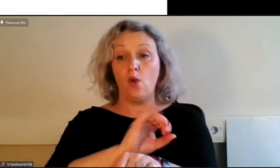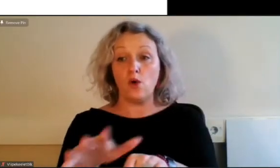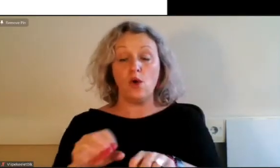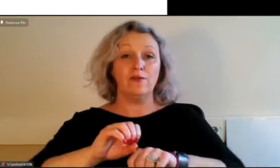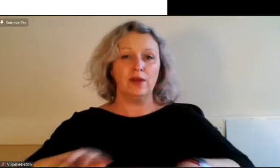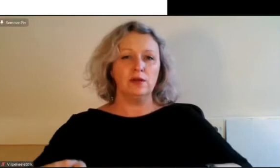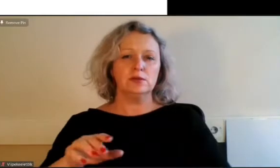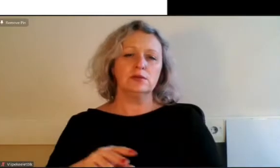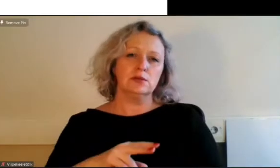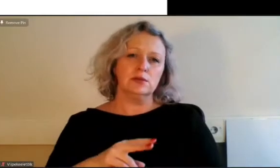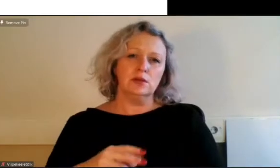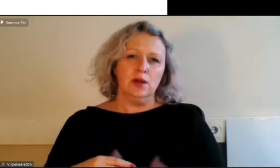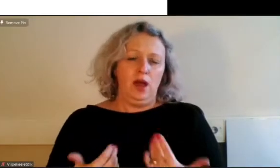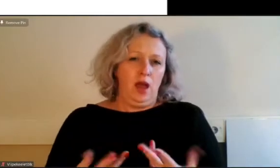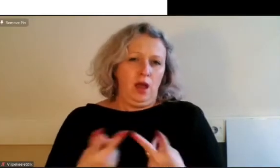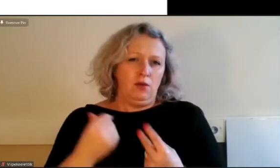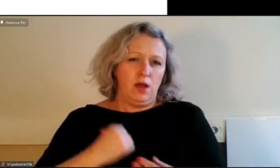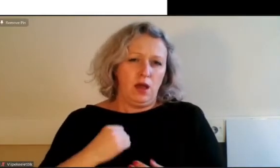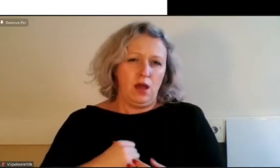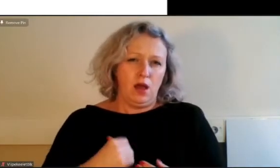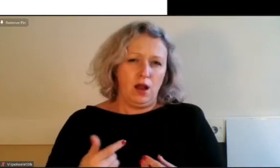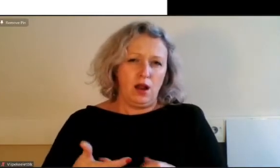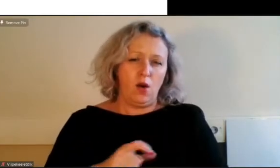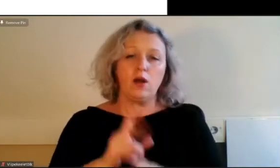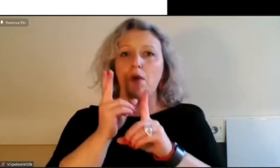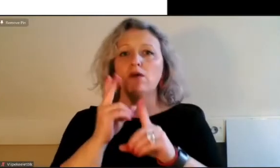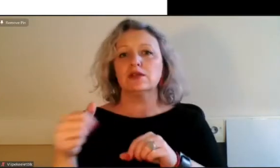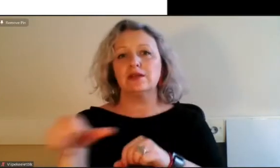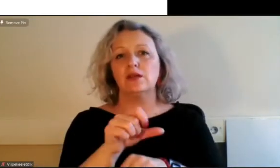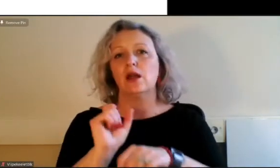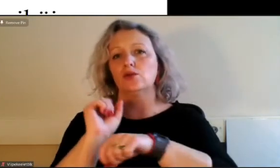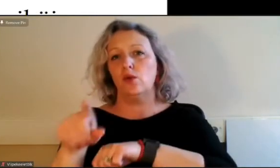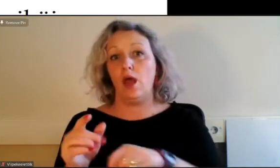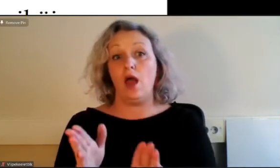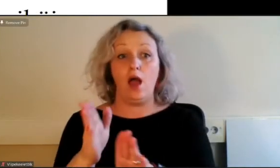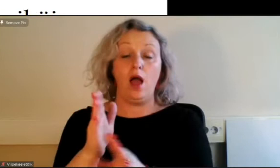normaalne, et mis nüüd selle uue koroonaga on, me ei tea.